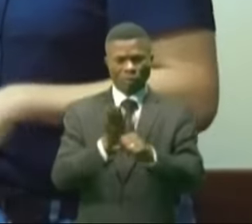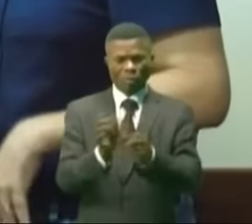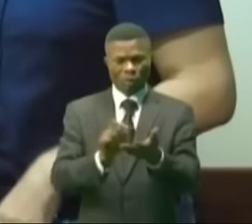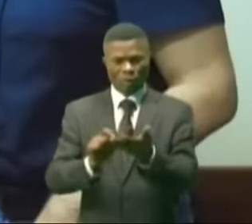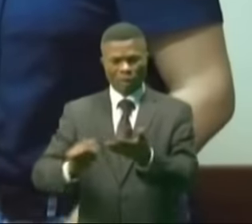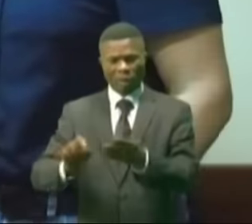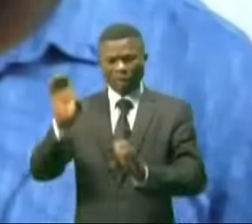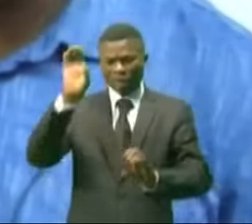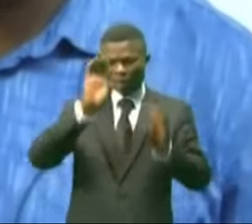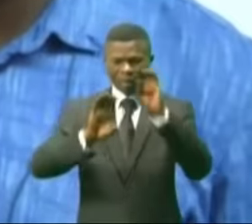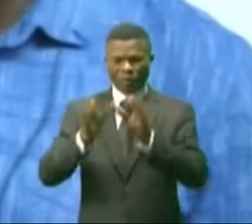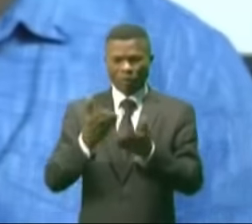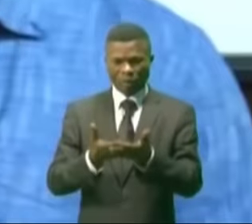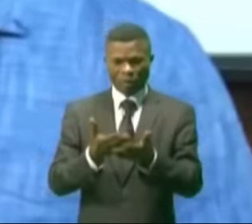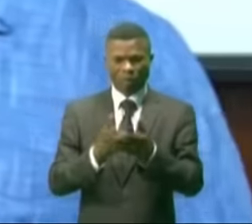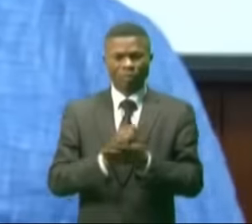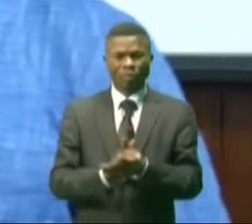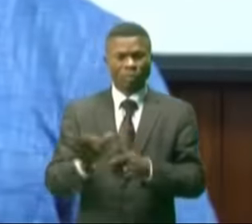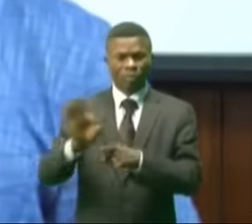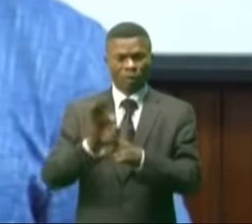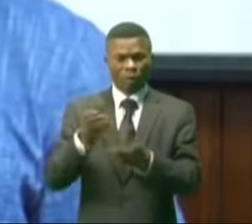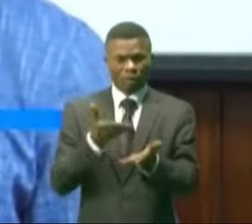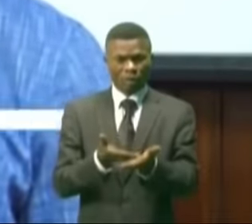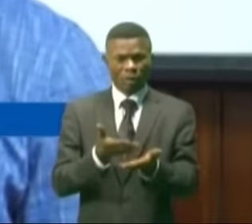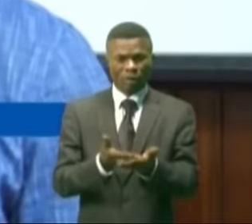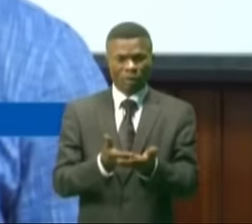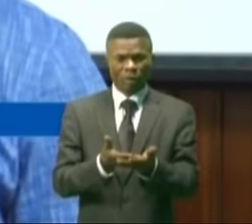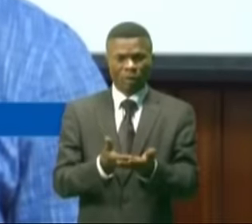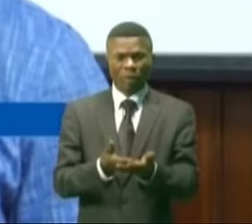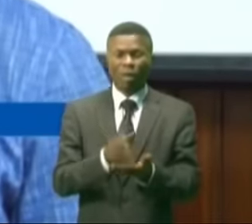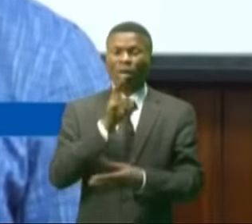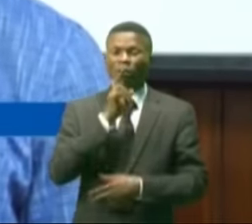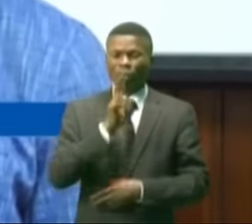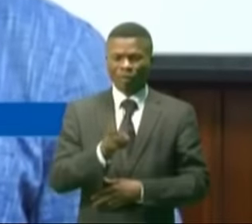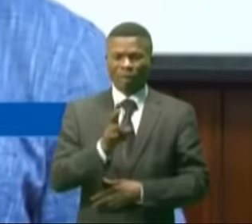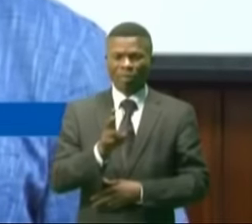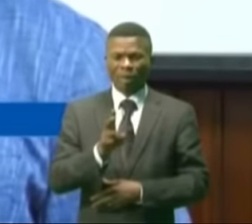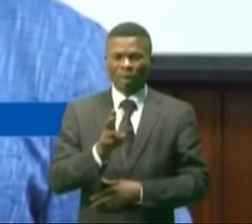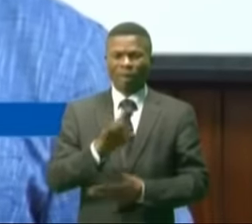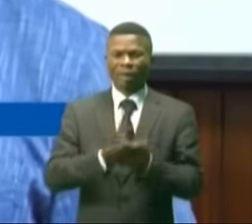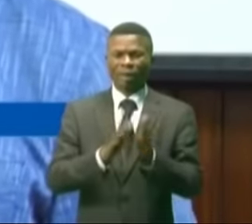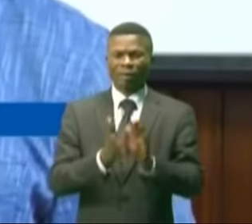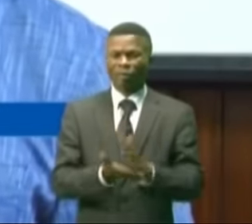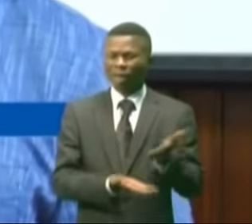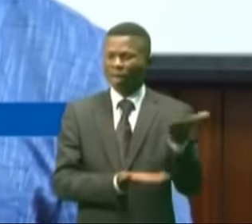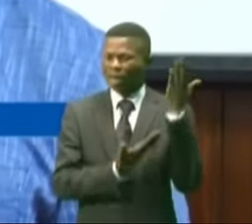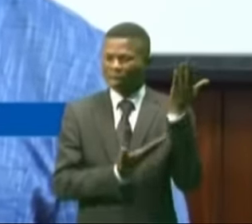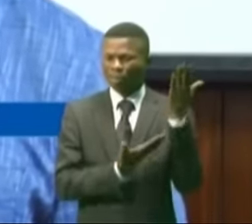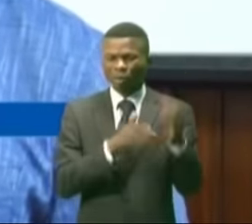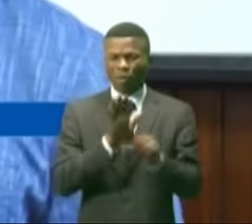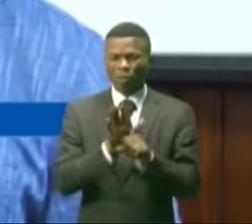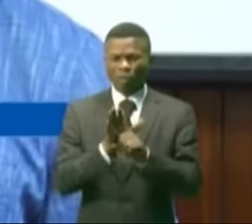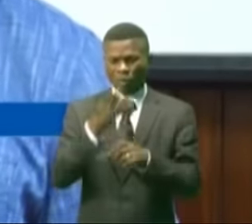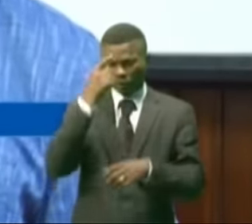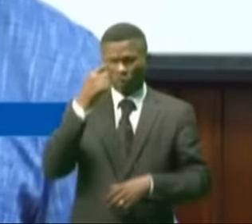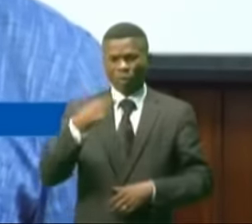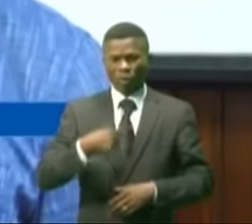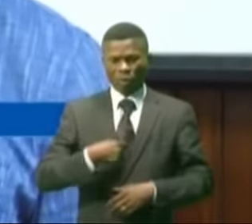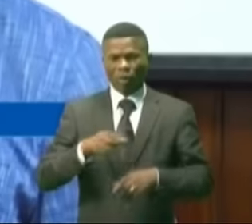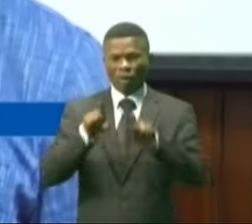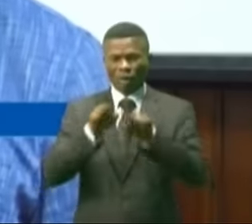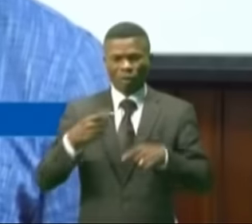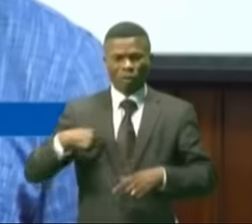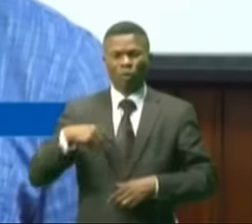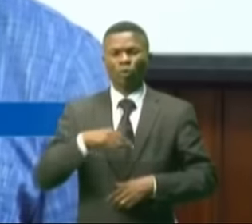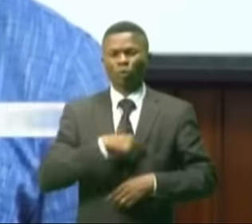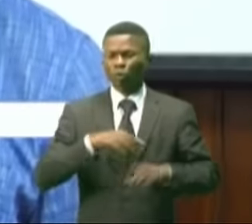écritures scientifiques. L'atelier a été vraiment une opportunité pour moi, pour nous aussi, parce